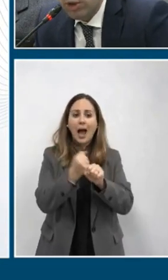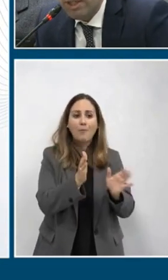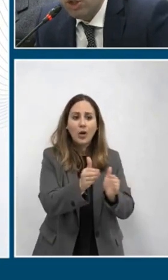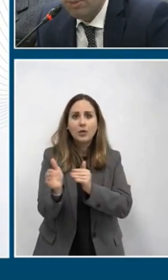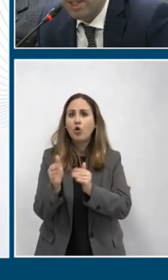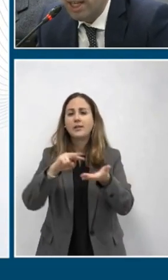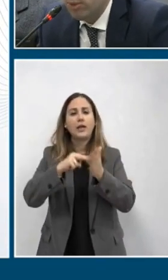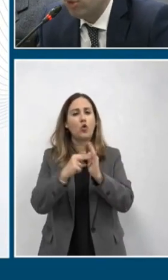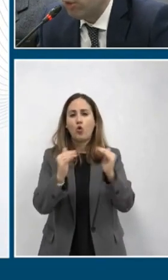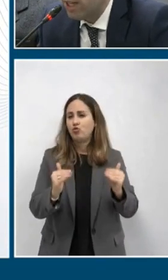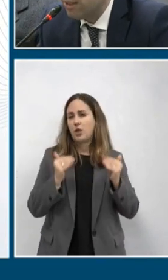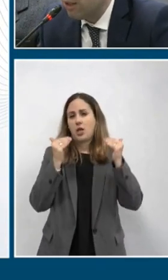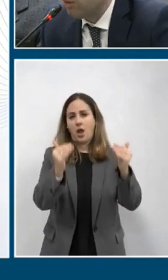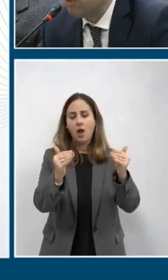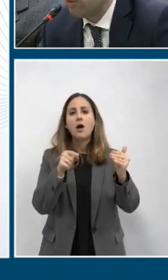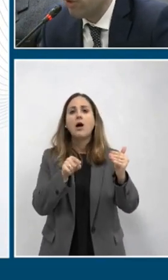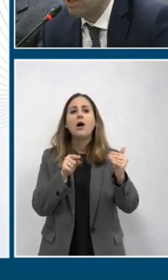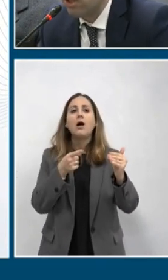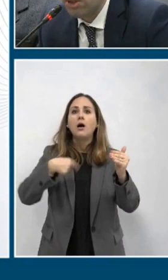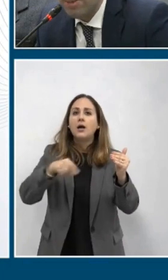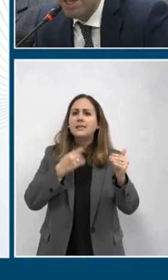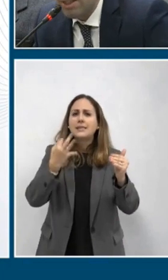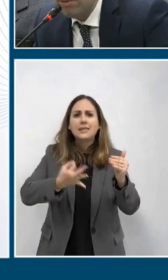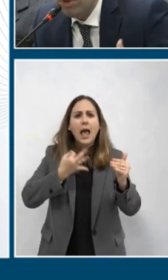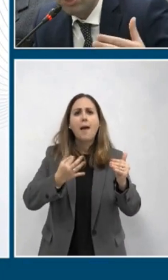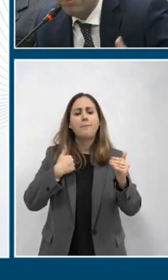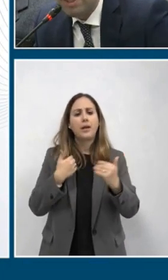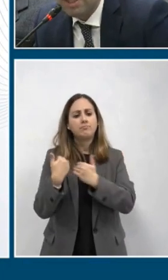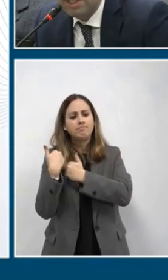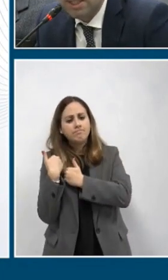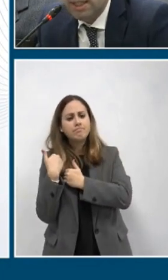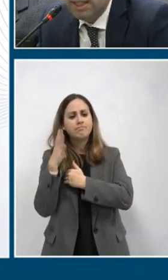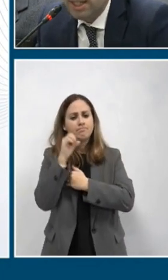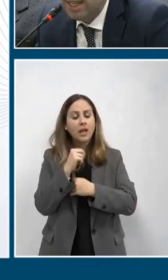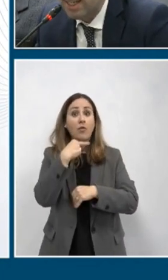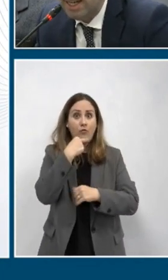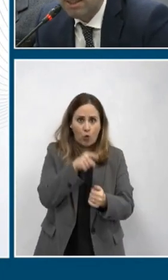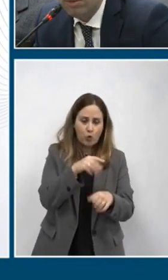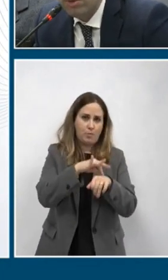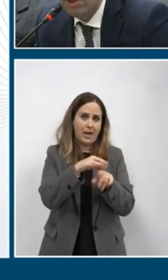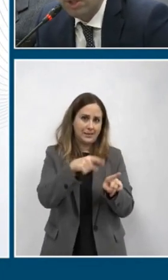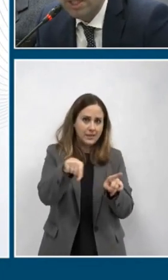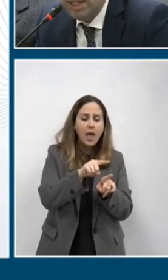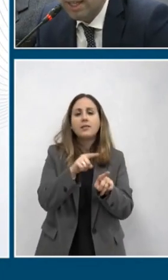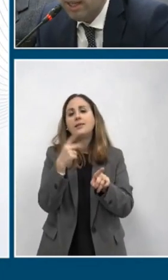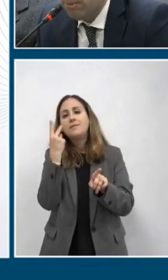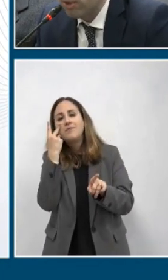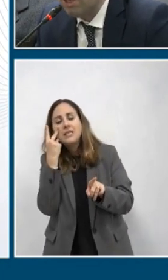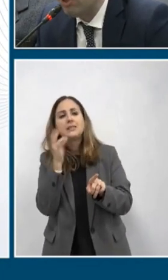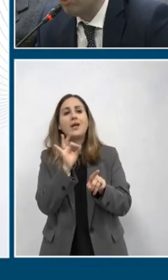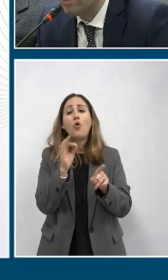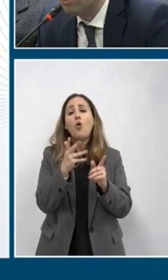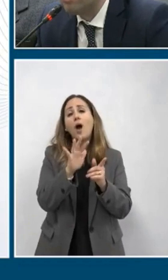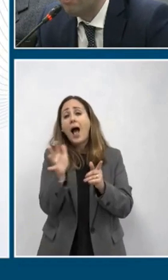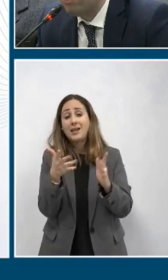Tech noi ci prendiamo cura di alcune funzioni dei nostri malati la voce la vista e anche altre funzioni e